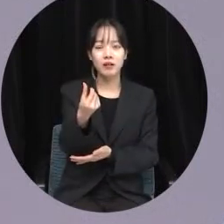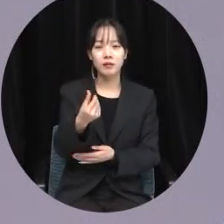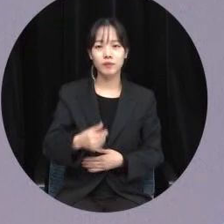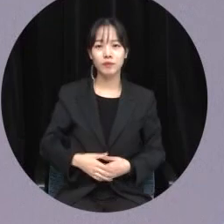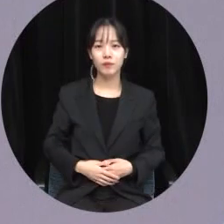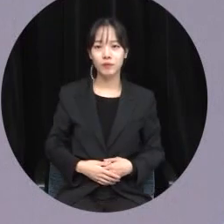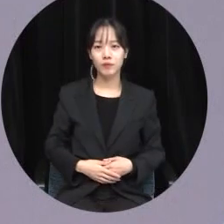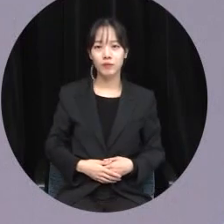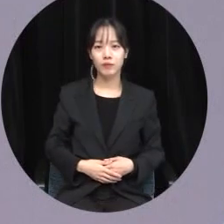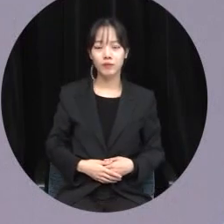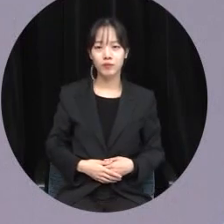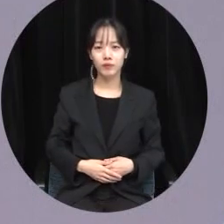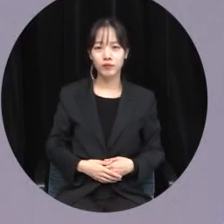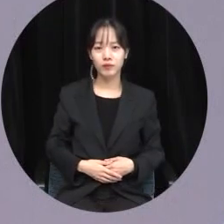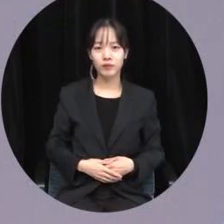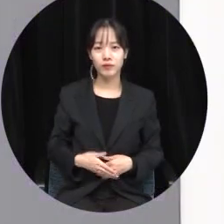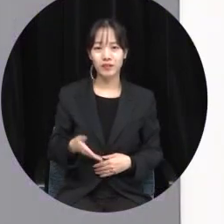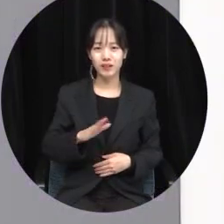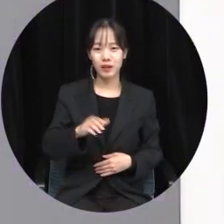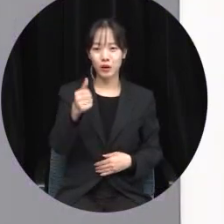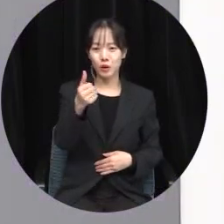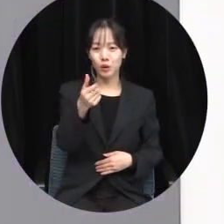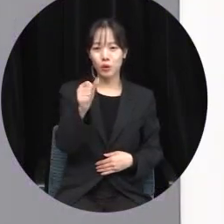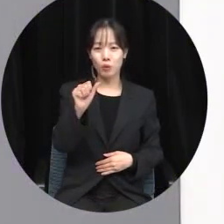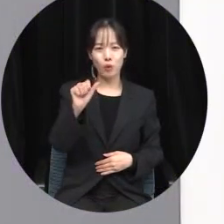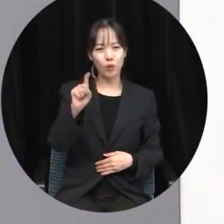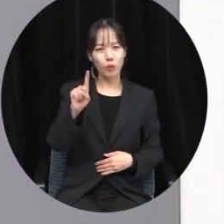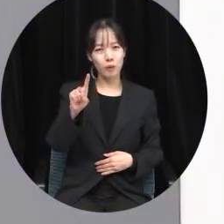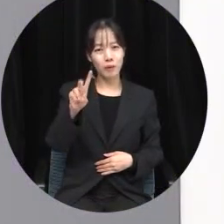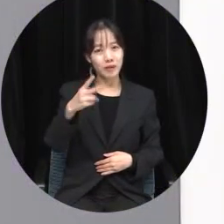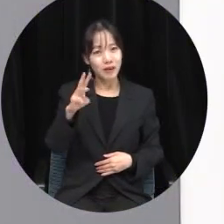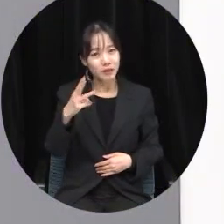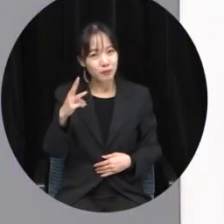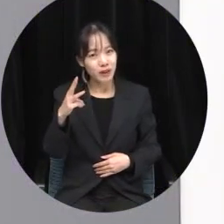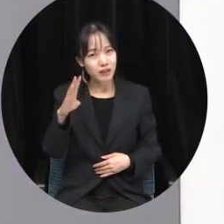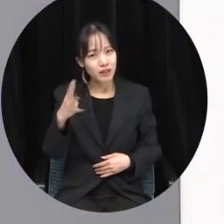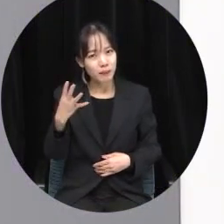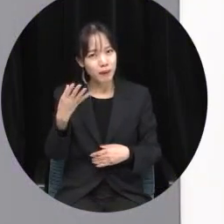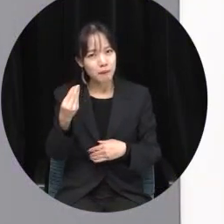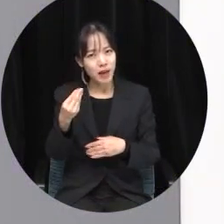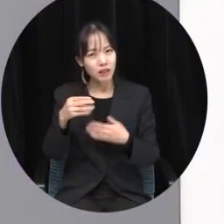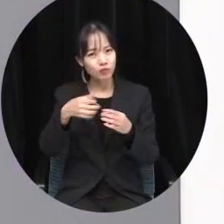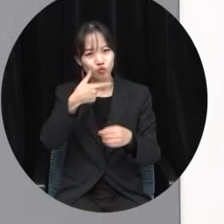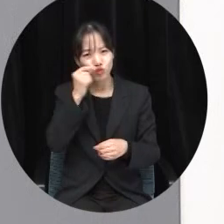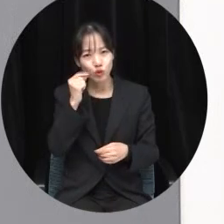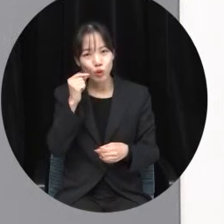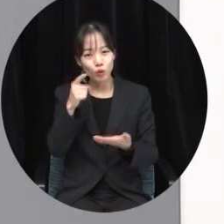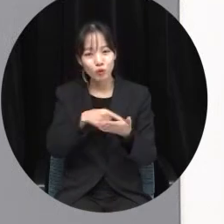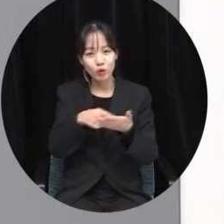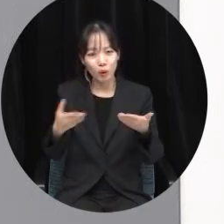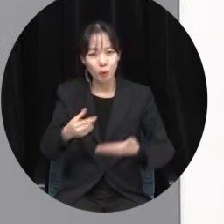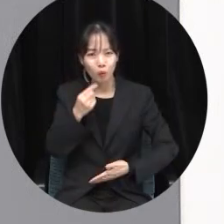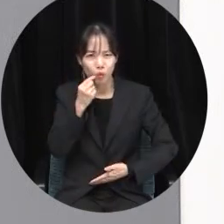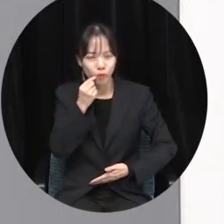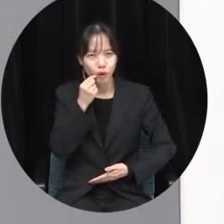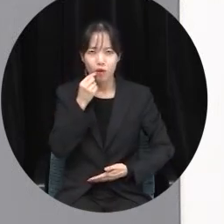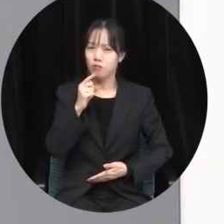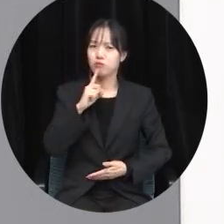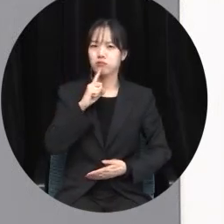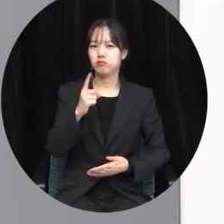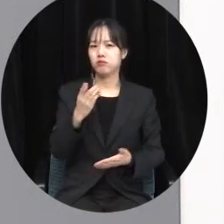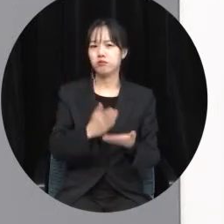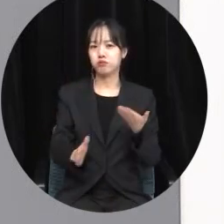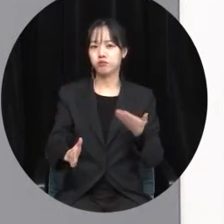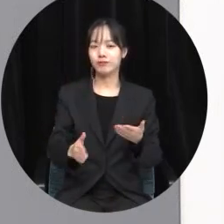해서 변제를 최우선 변제를 받지 못하는 네, 시간이 지나서 마이크가 꺼집니다. 이어서